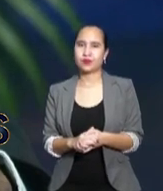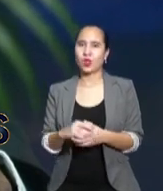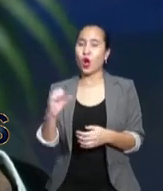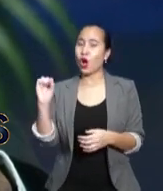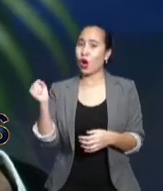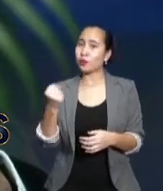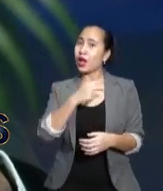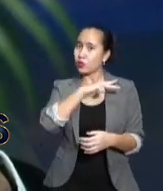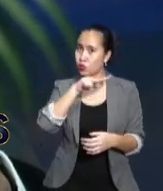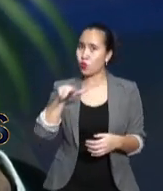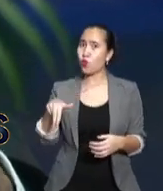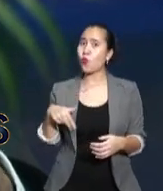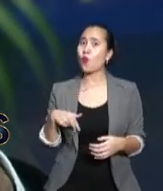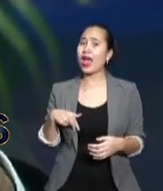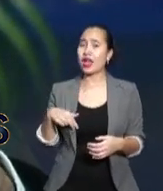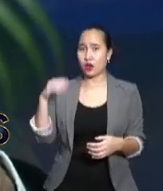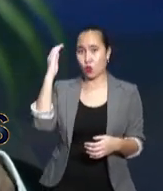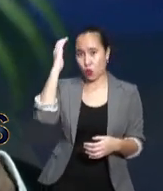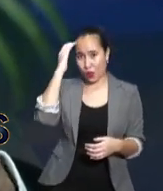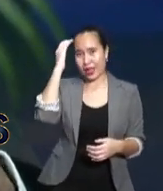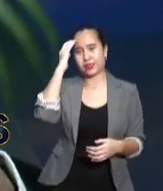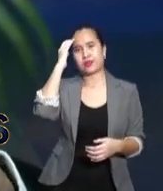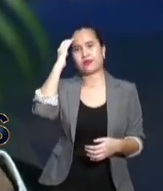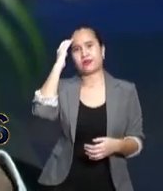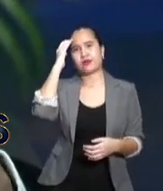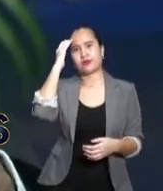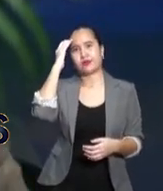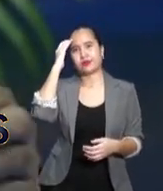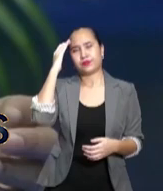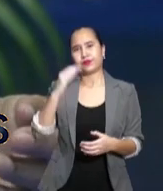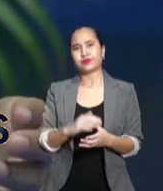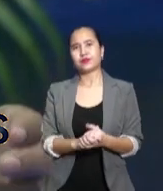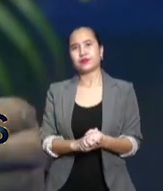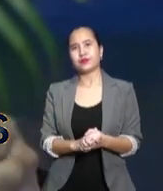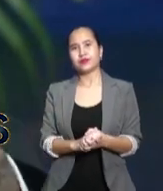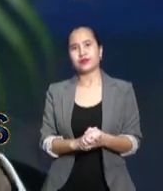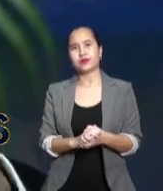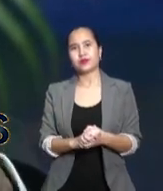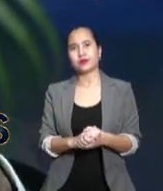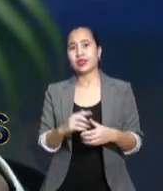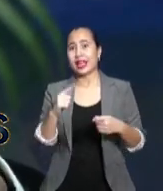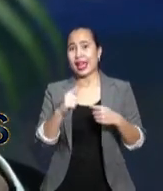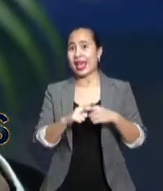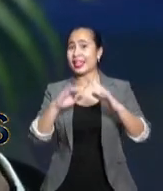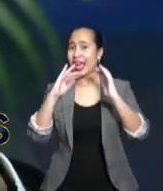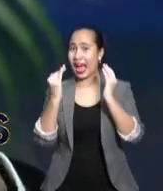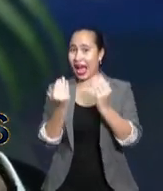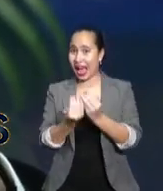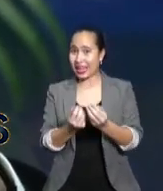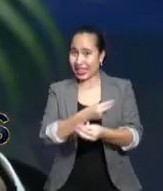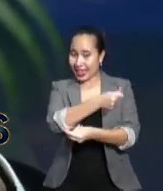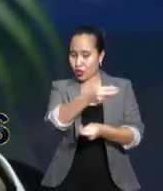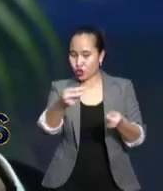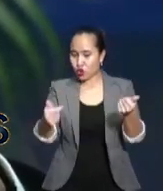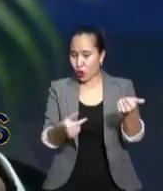Omdat we ervan overtuigd zijn, en daar zijn alle economen het over